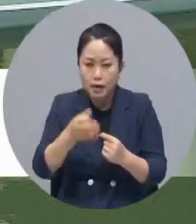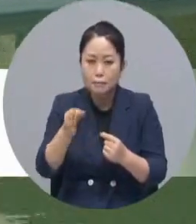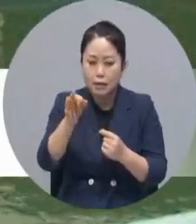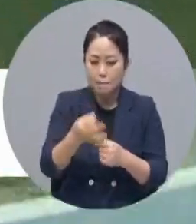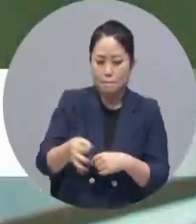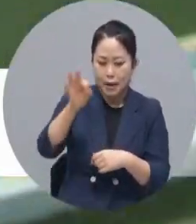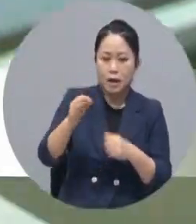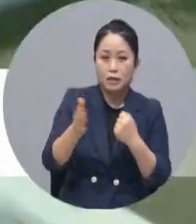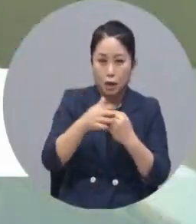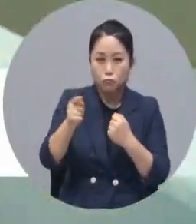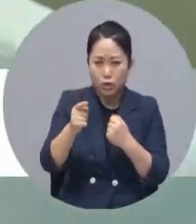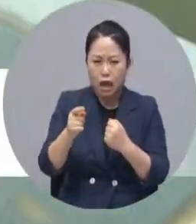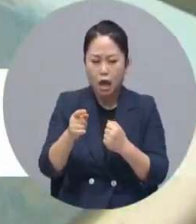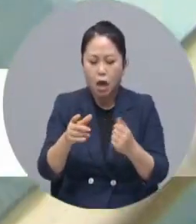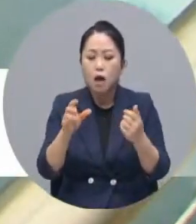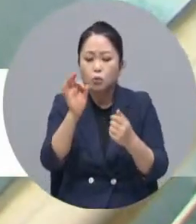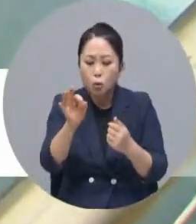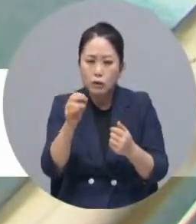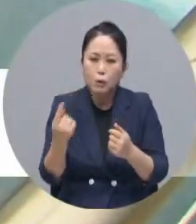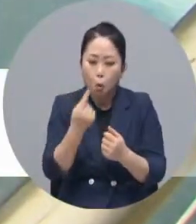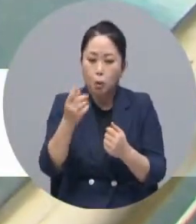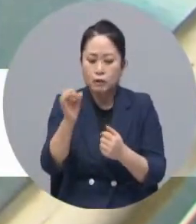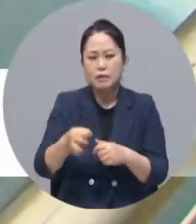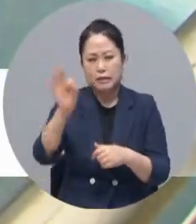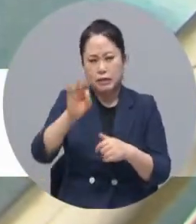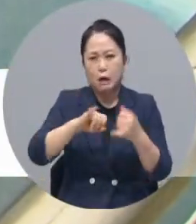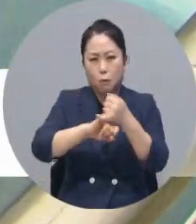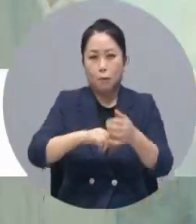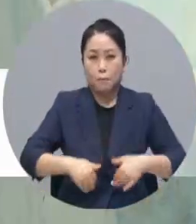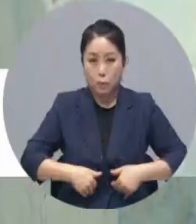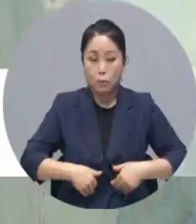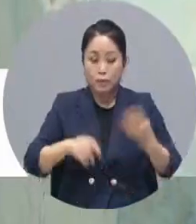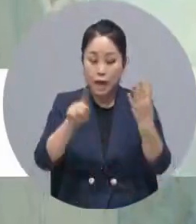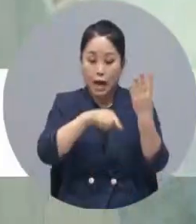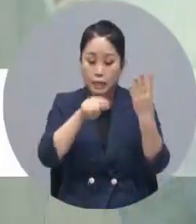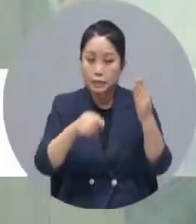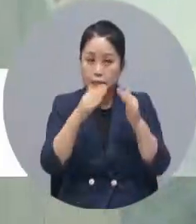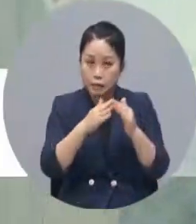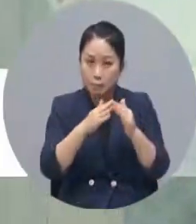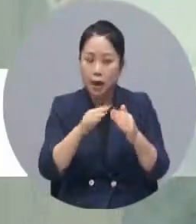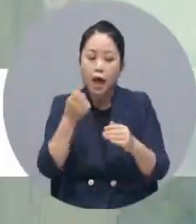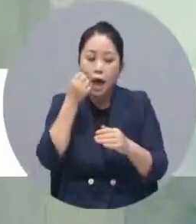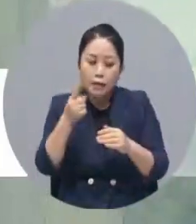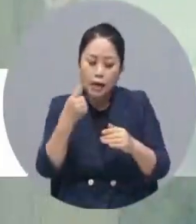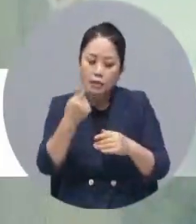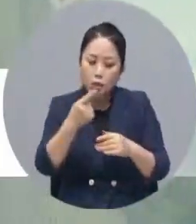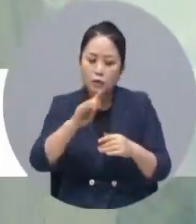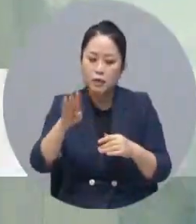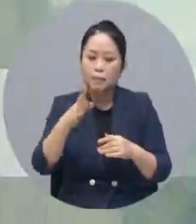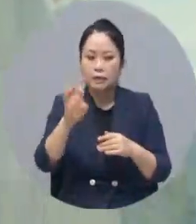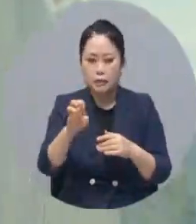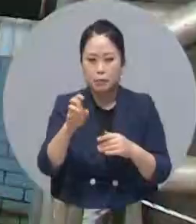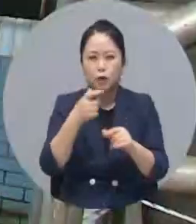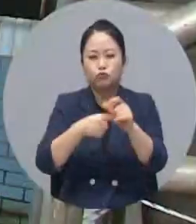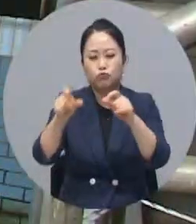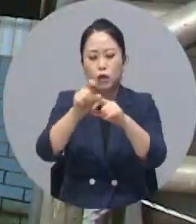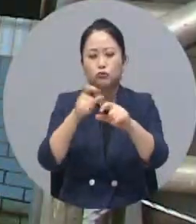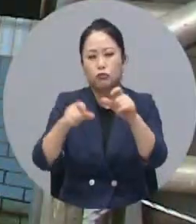넘어서 인상이 불가피하다며 4인 가구 기준 매달 1440원 추가 부담이 늘어난다 고